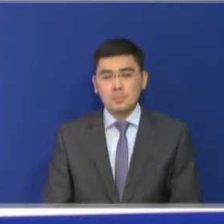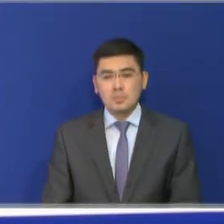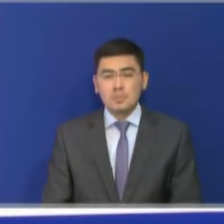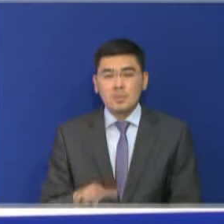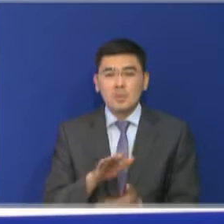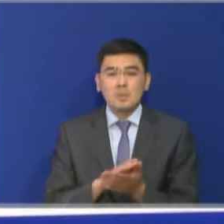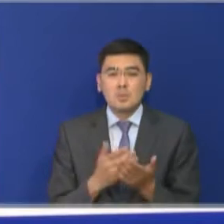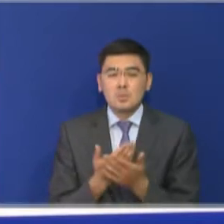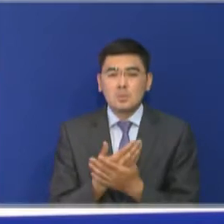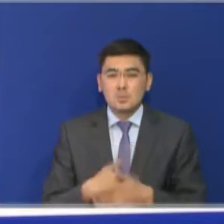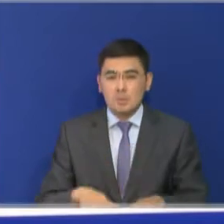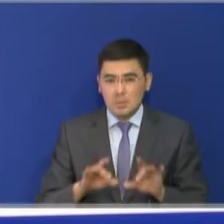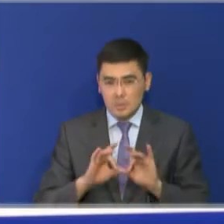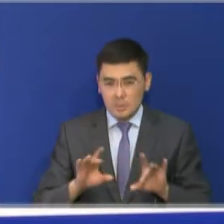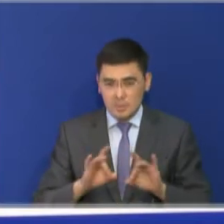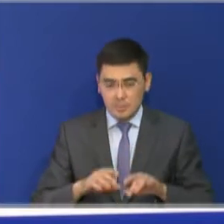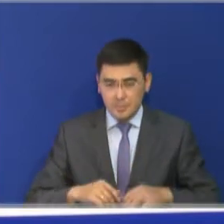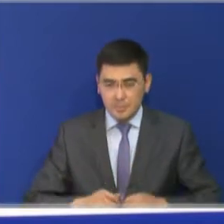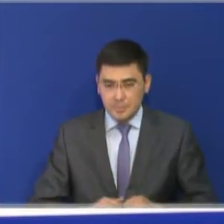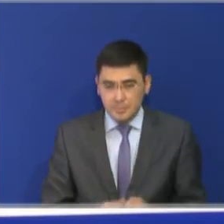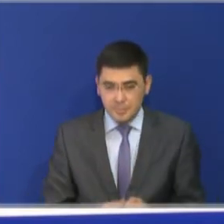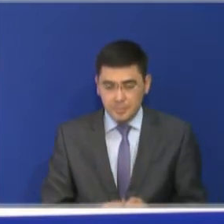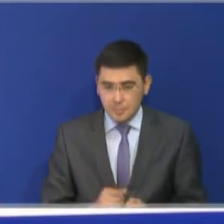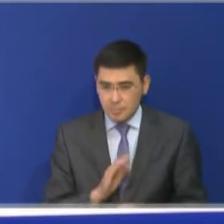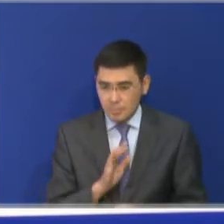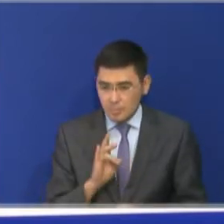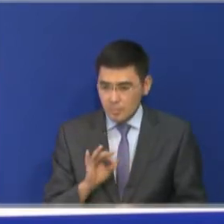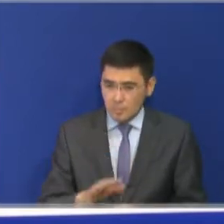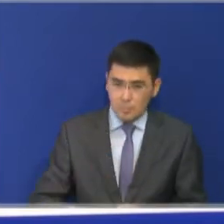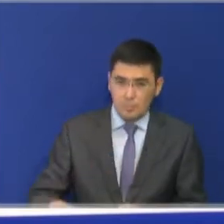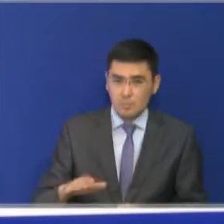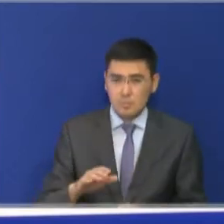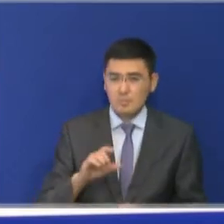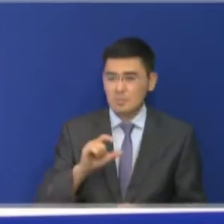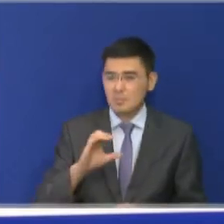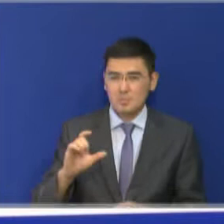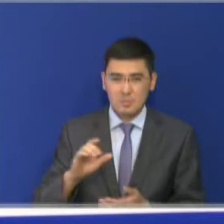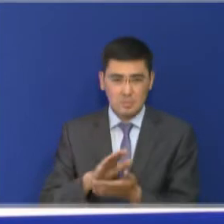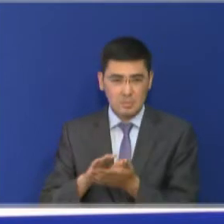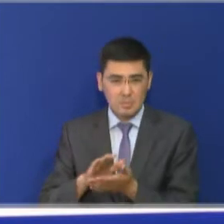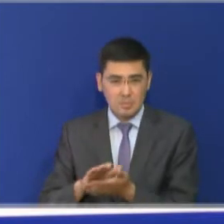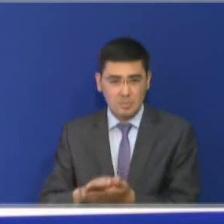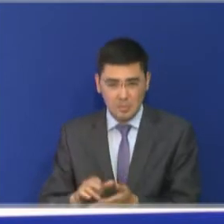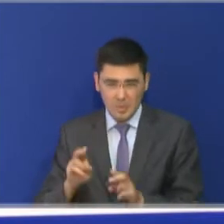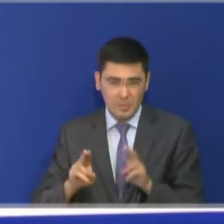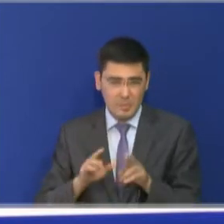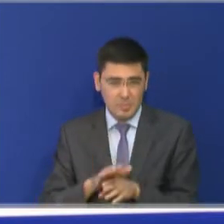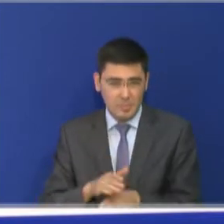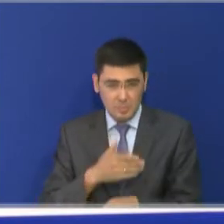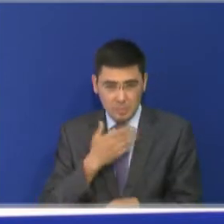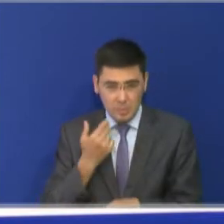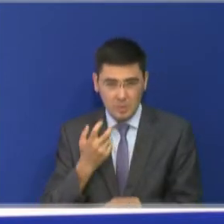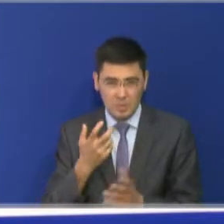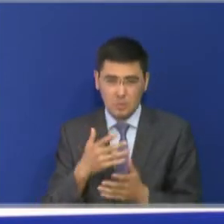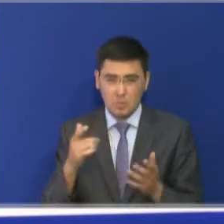Хабарым жалғастырамыз. Шығыс Қазақстан облысында санитарлық нормаларды сақтамаған 300-ден астам нысан анықталды. Аймақта арнайы құрылған мобильді